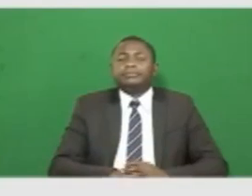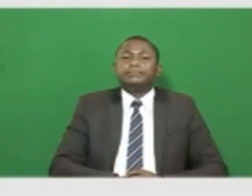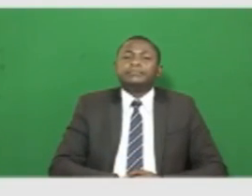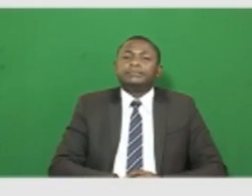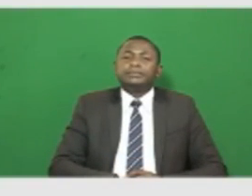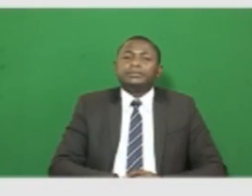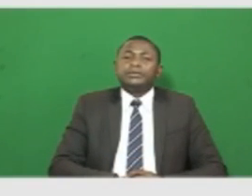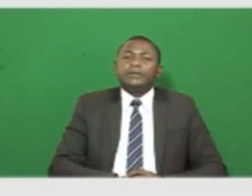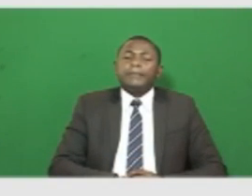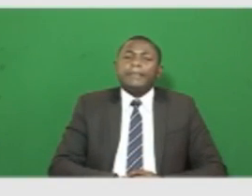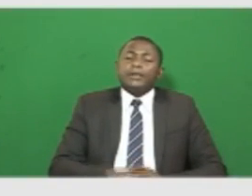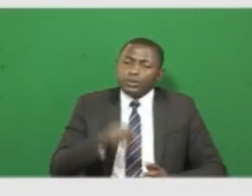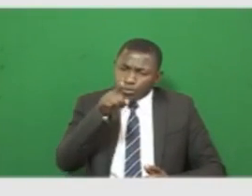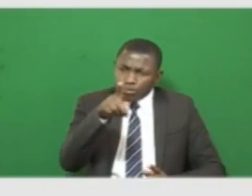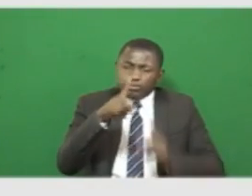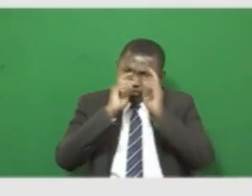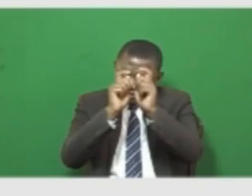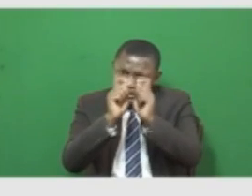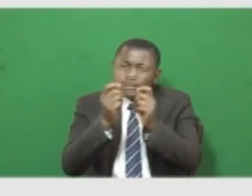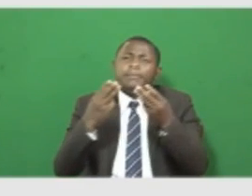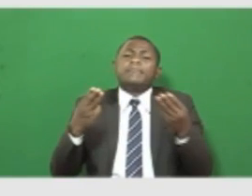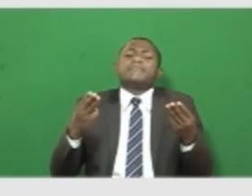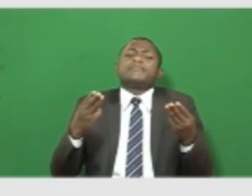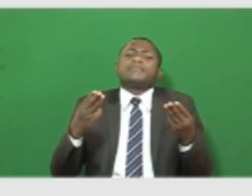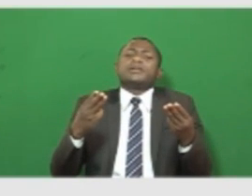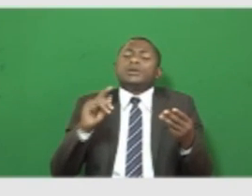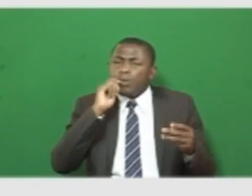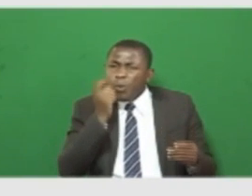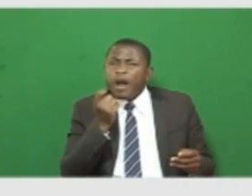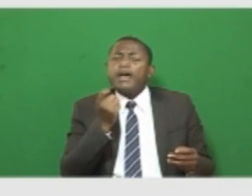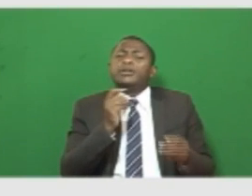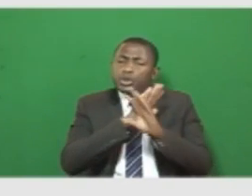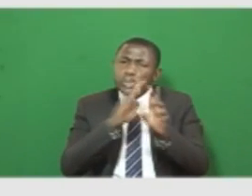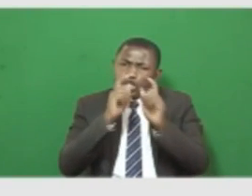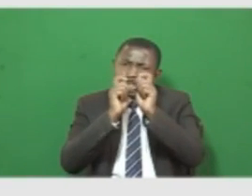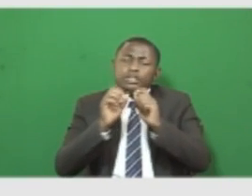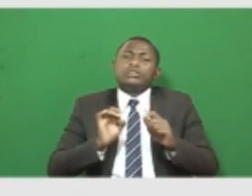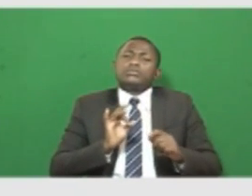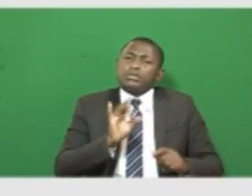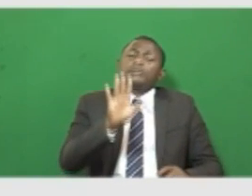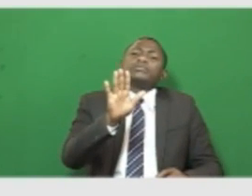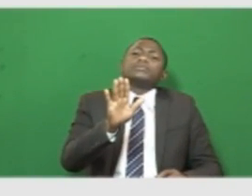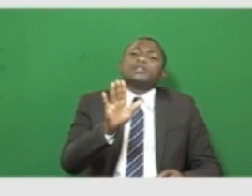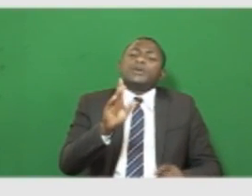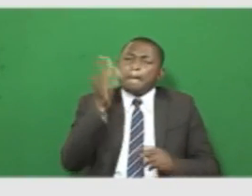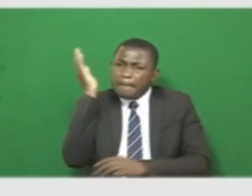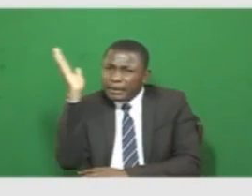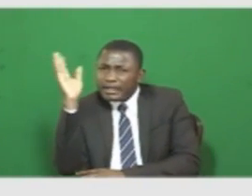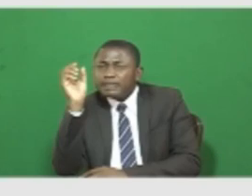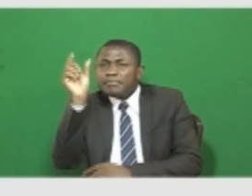23. Zvino iwe unodzidzisa mumwe. Unoregerereiko kuzvidzidzisa. Iwe unoparidza kuti munhu arege